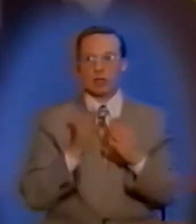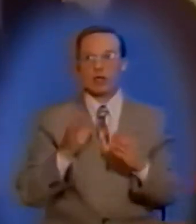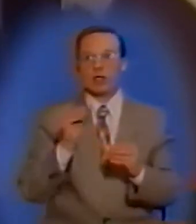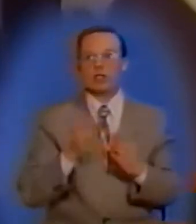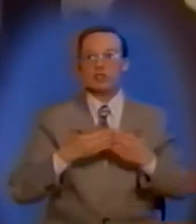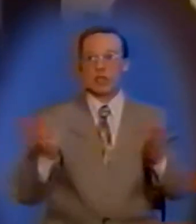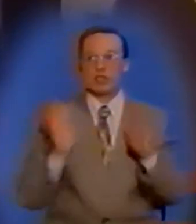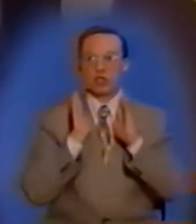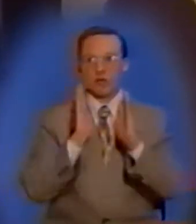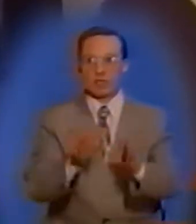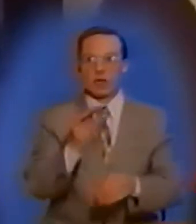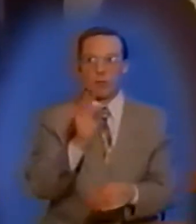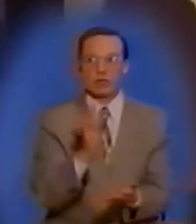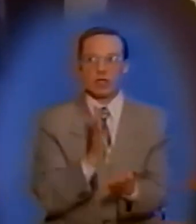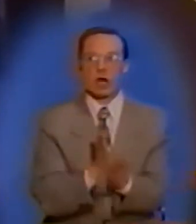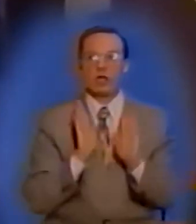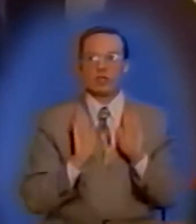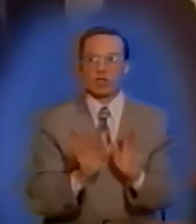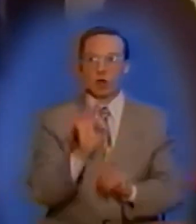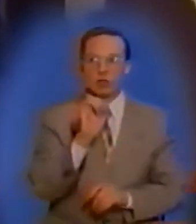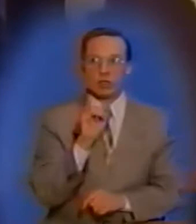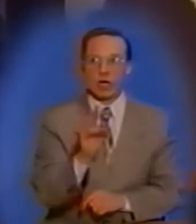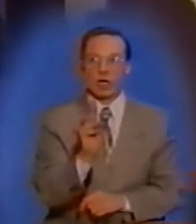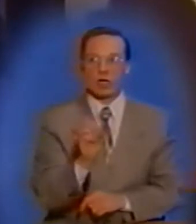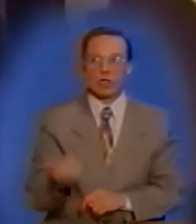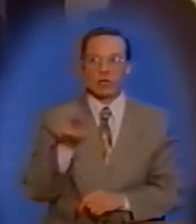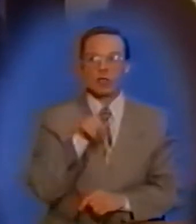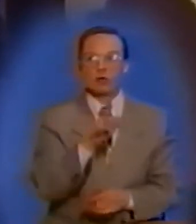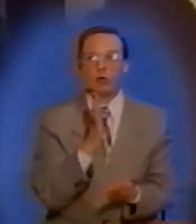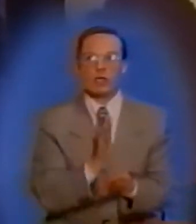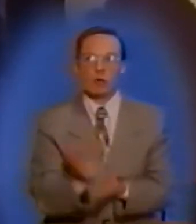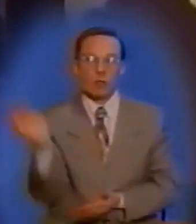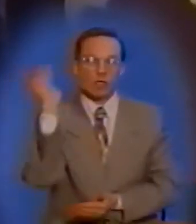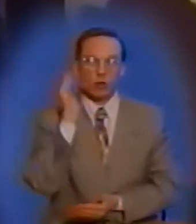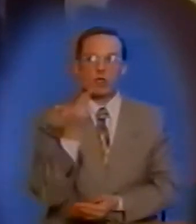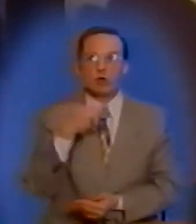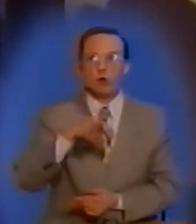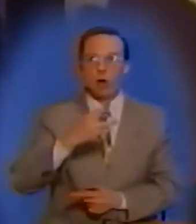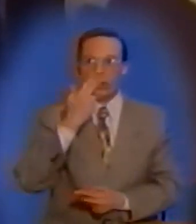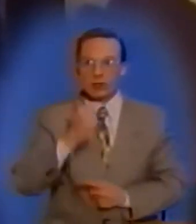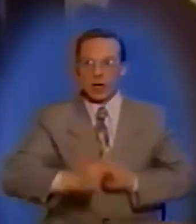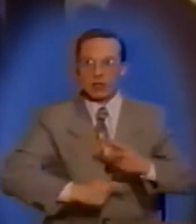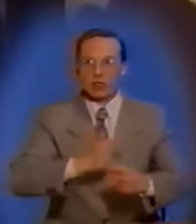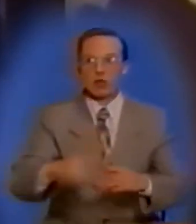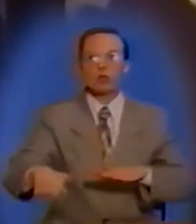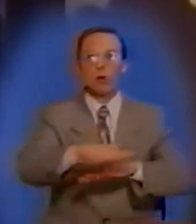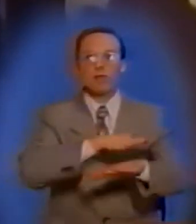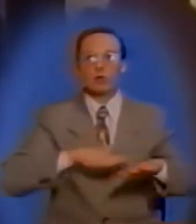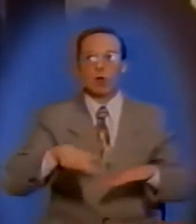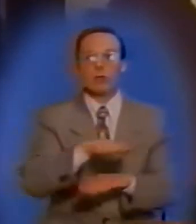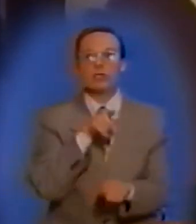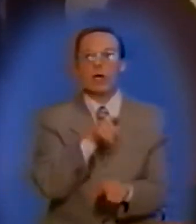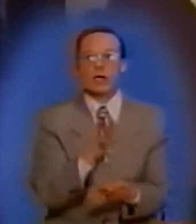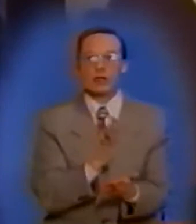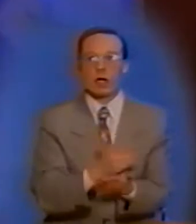bet yra tiesiog tai, kad tu esi priklausomas nuo tradicijos, nuo visuomenės, kad tai yra...